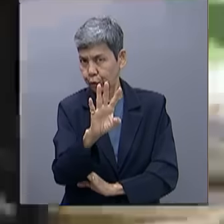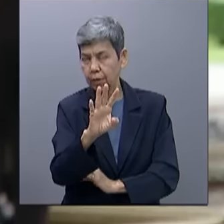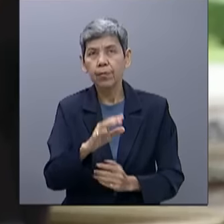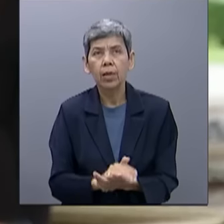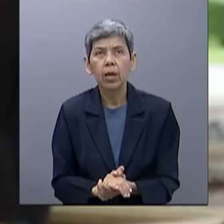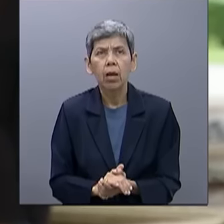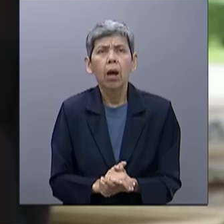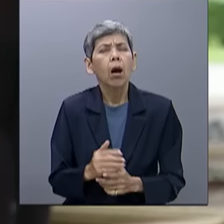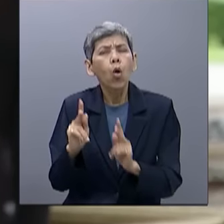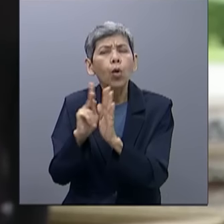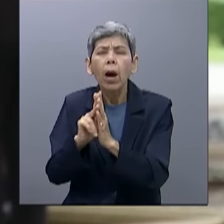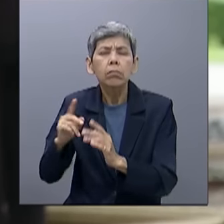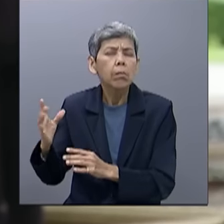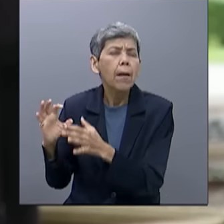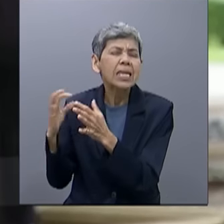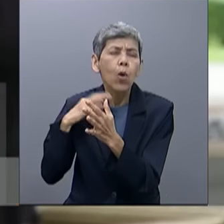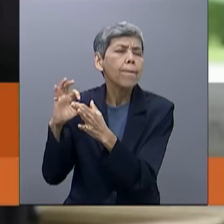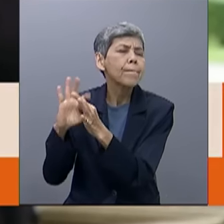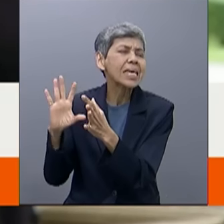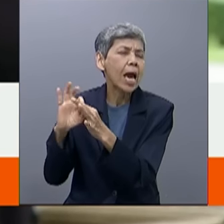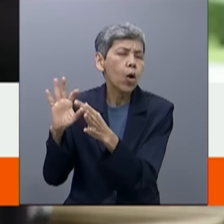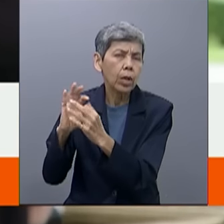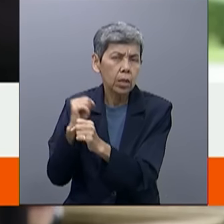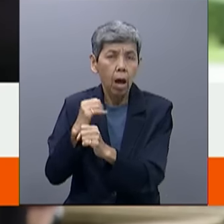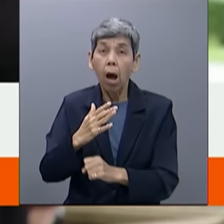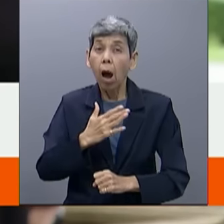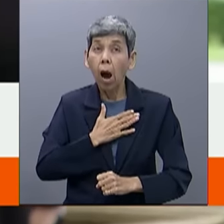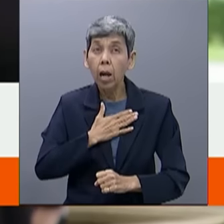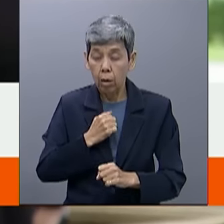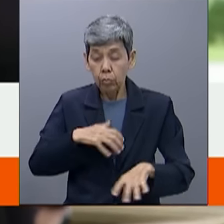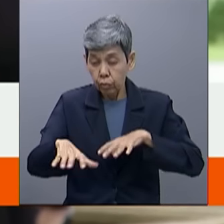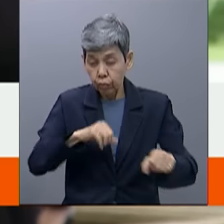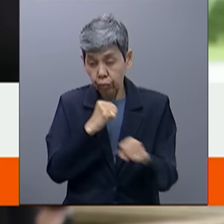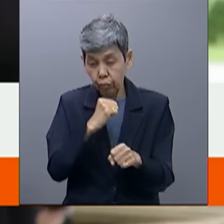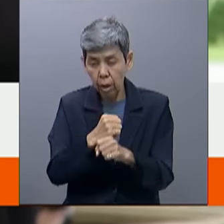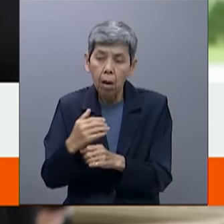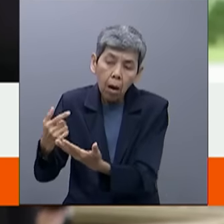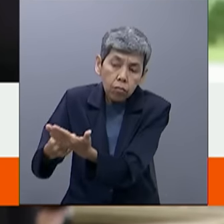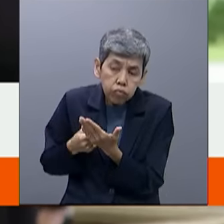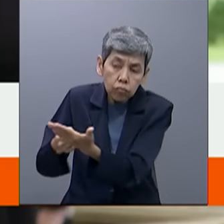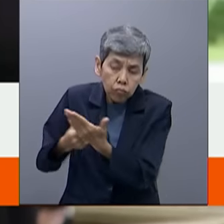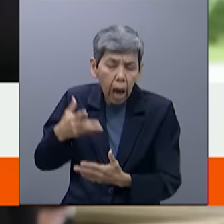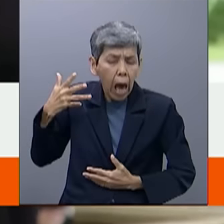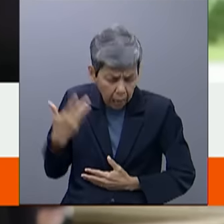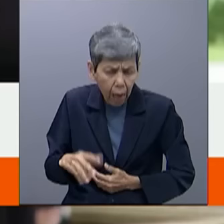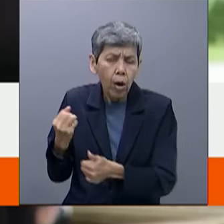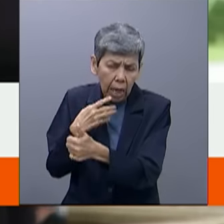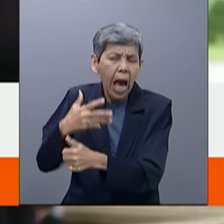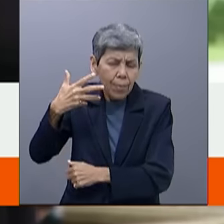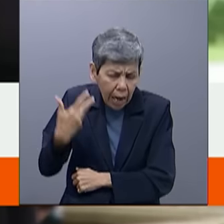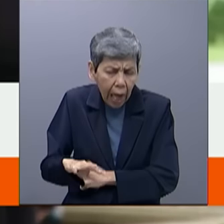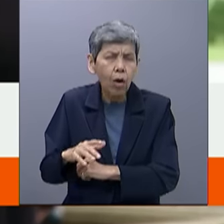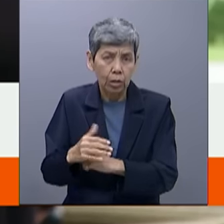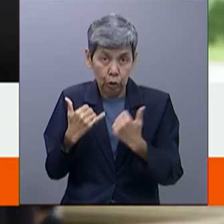ษฎีกาคงไม่ต้องเกี่ยวแล้วนะครับเพราะว่าก่อนที่จะเริ่มดำเนินการนี้ก็ได้ให้รายละเอียดและกฤษฎีกาได้ให้ความเห็นแล้วขณะ